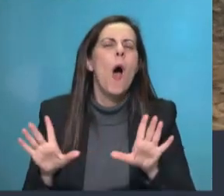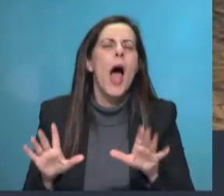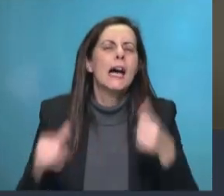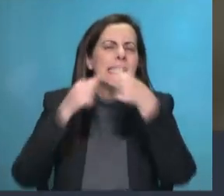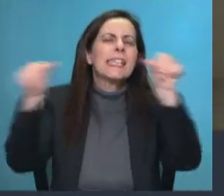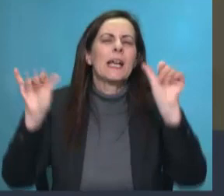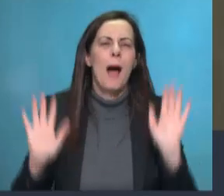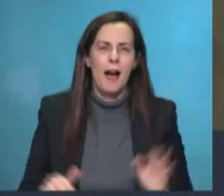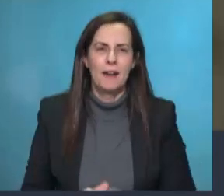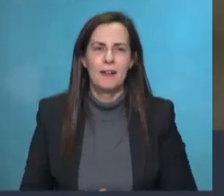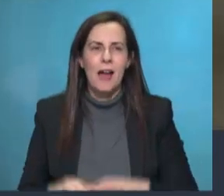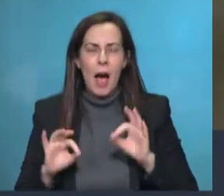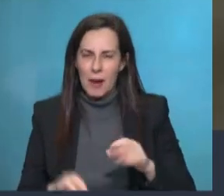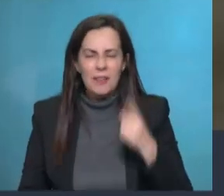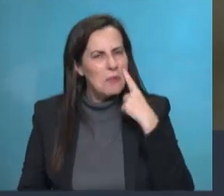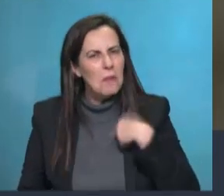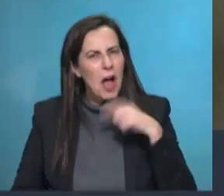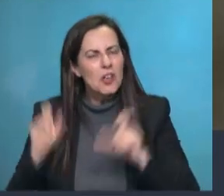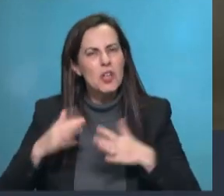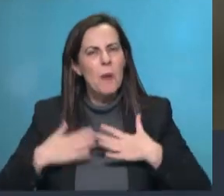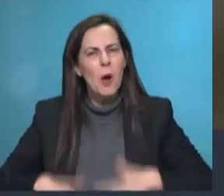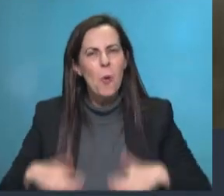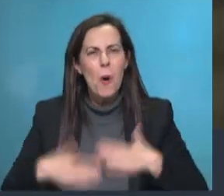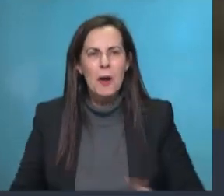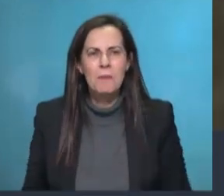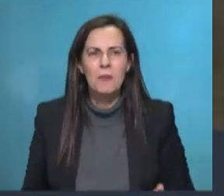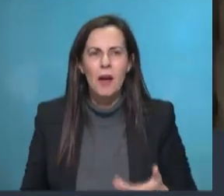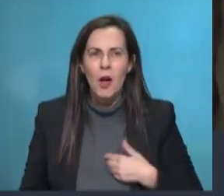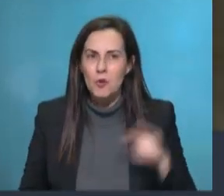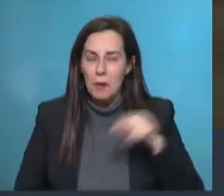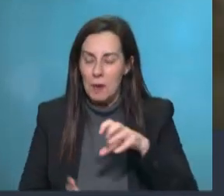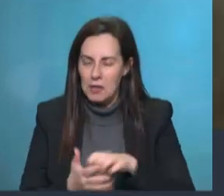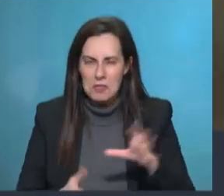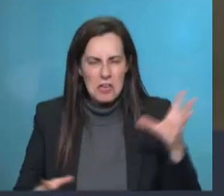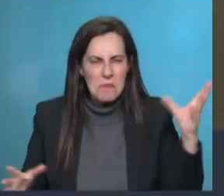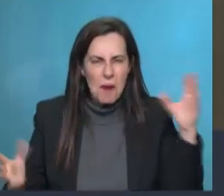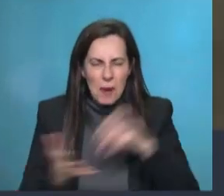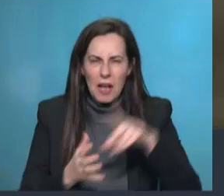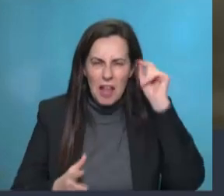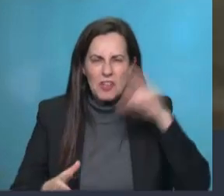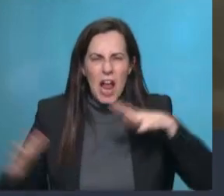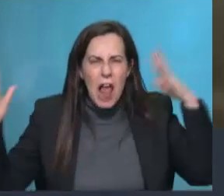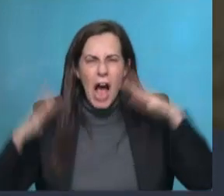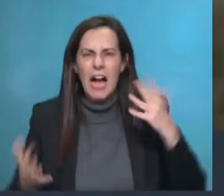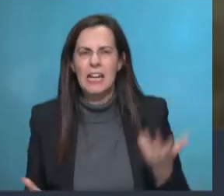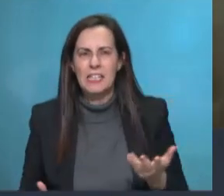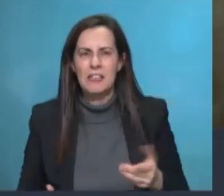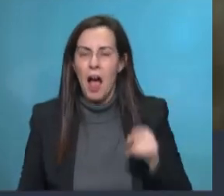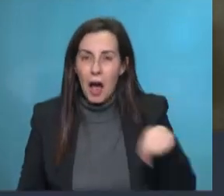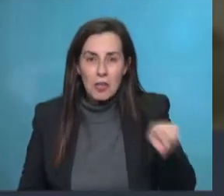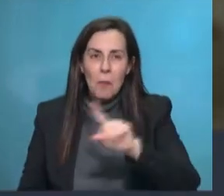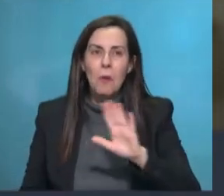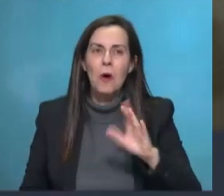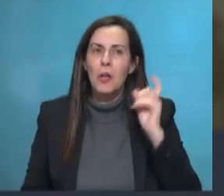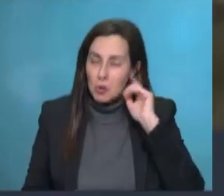בסטיגמה במת את אתם נראים לי אנשים רגועים זאת אומרת אנחנו שבאים מהמרכז בם הנח אתם פה כאילו אתה שומע